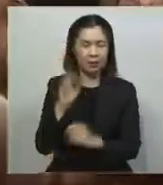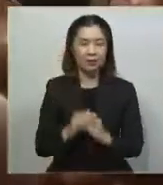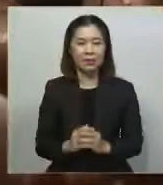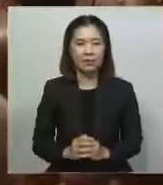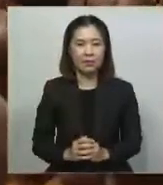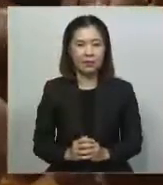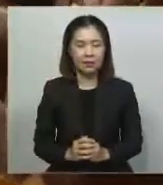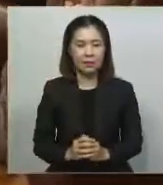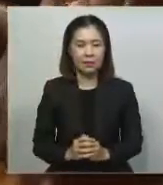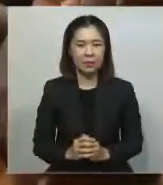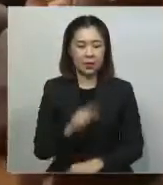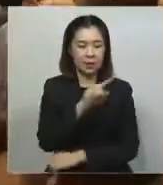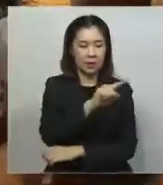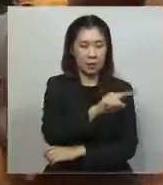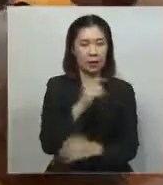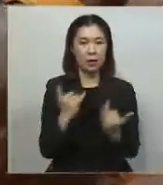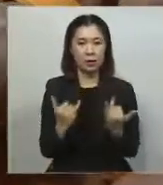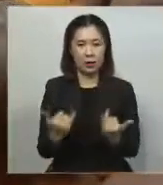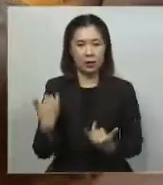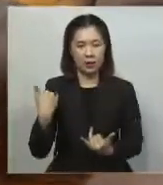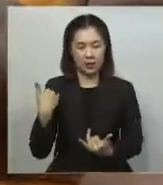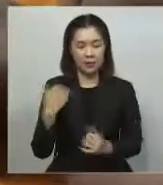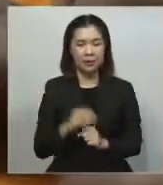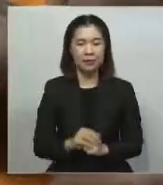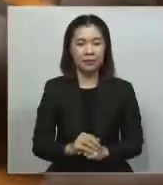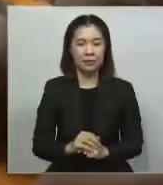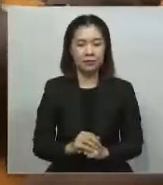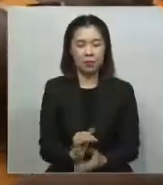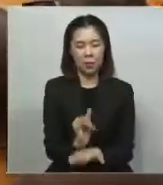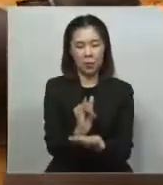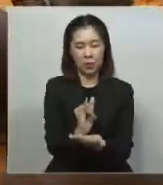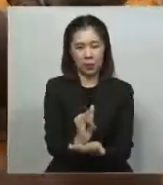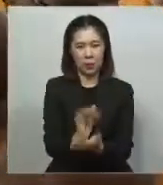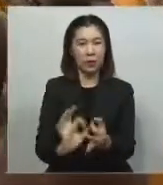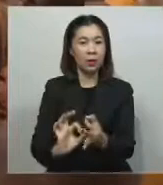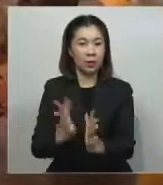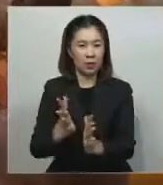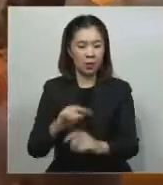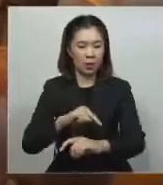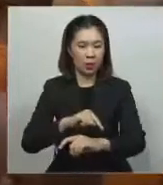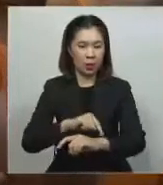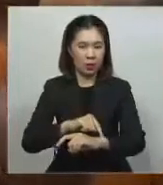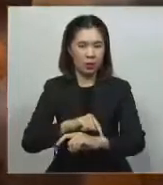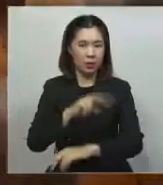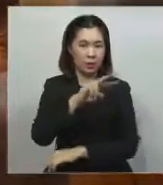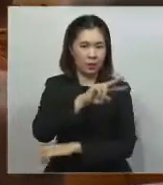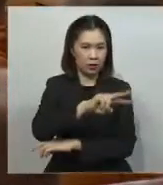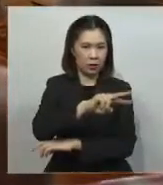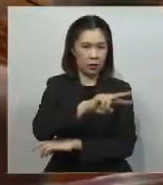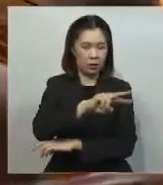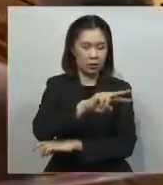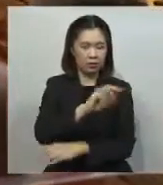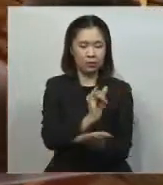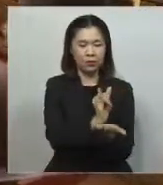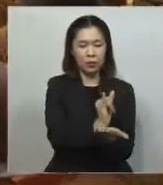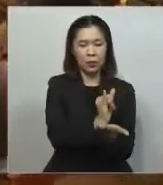ไปซึ่งในช่วงบ่ายวันนี้นะคะก็จะมีพิธีถวายพระราชทานเพลิงศพและในเวลา 14:00 ตรงก็จะมีการเคลื่อน